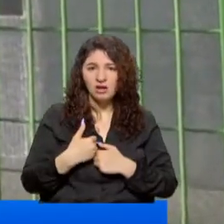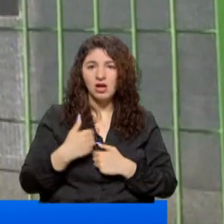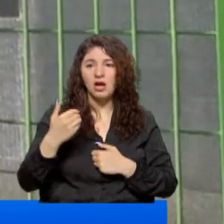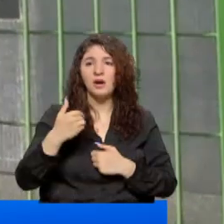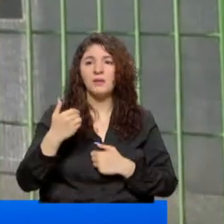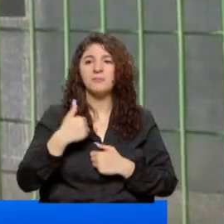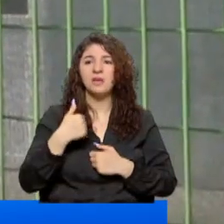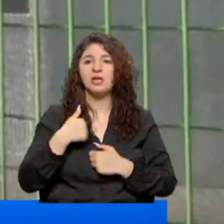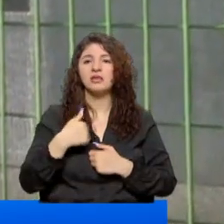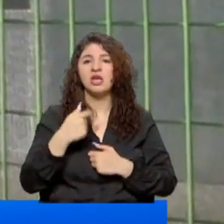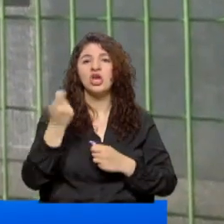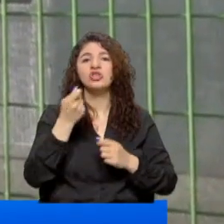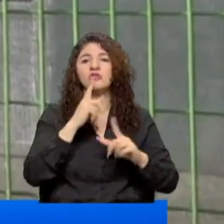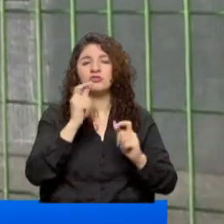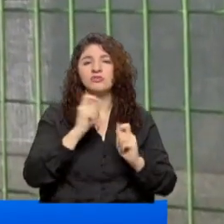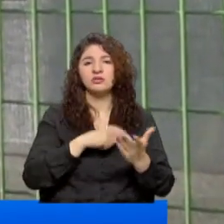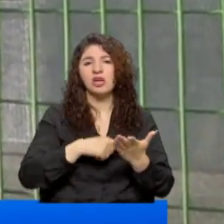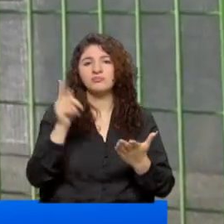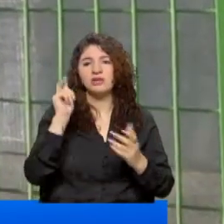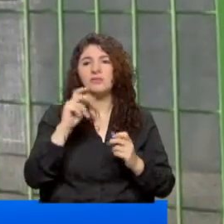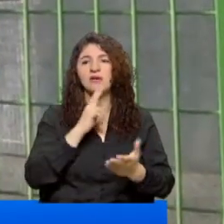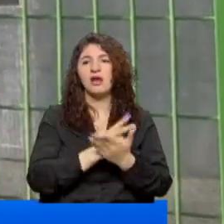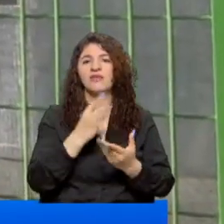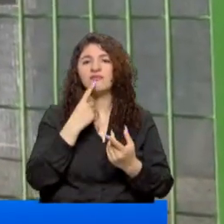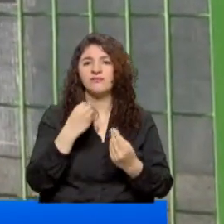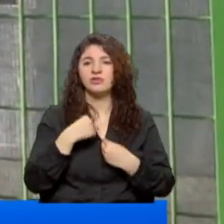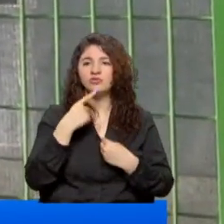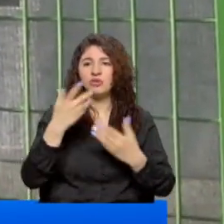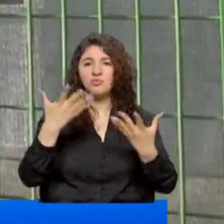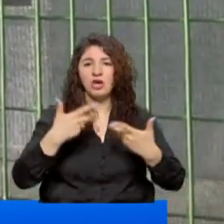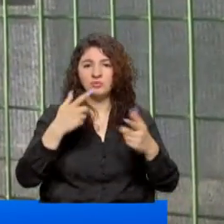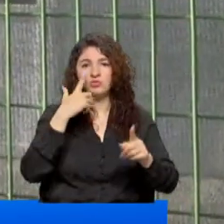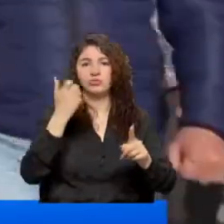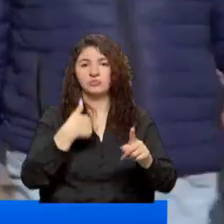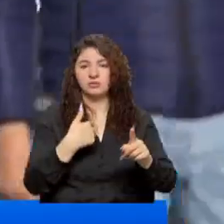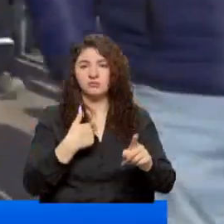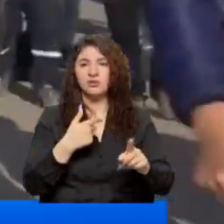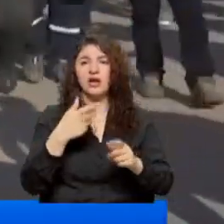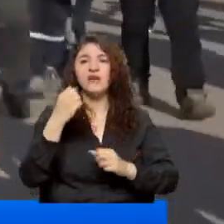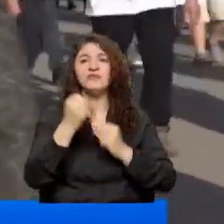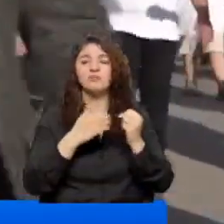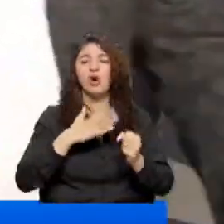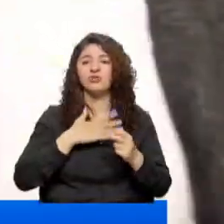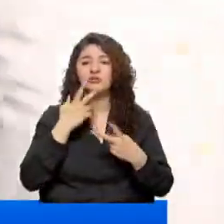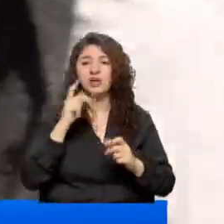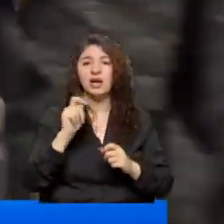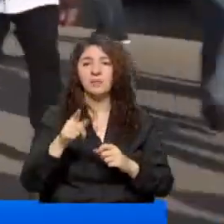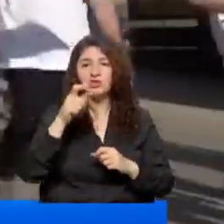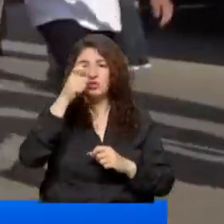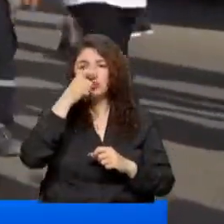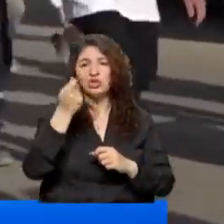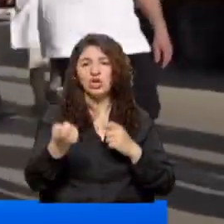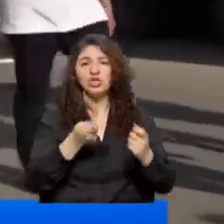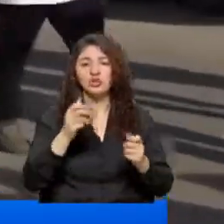benle işini feshetmek karar verdiklerini bildirdi muhasebeci müdürümüz Bizim fabrika önünde açıklama yapan